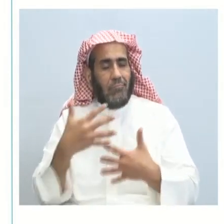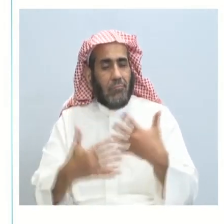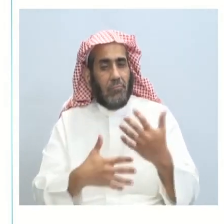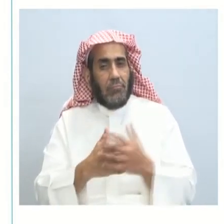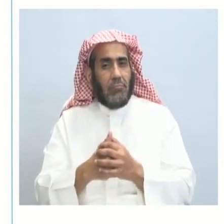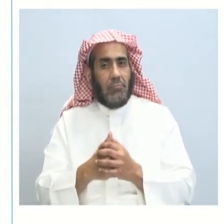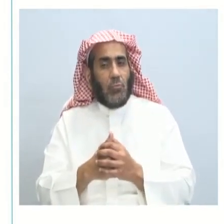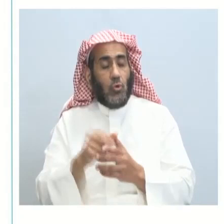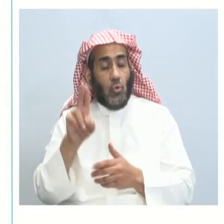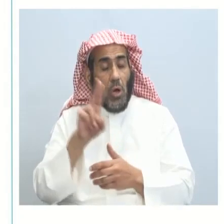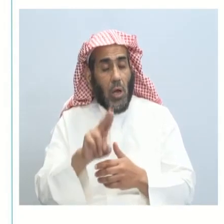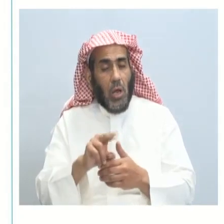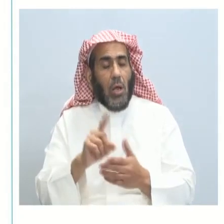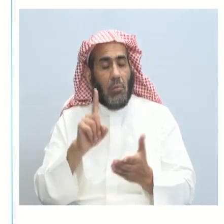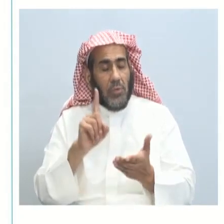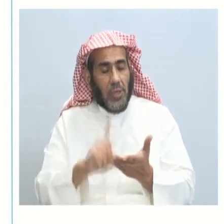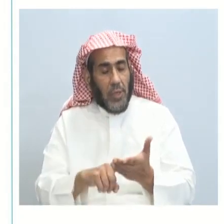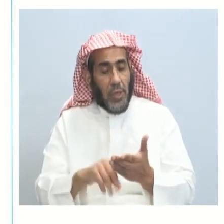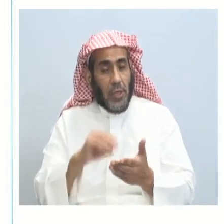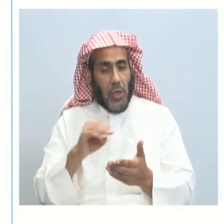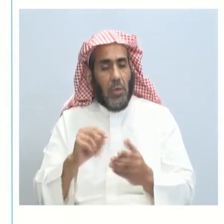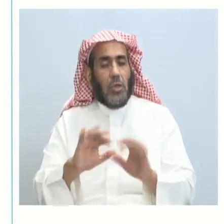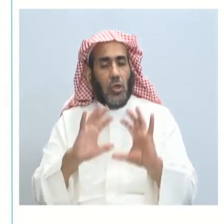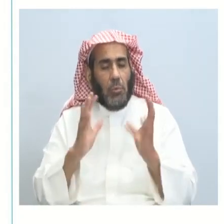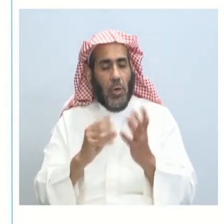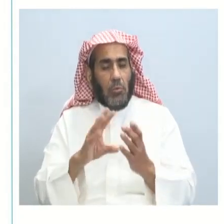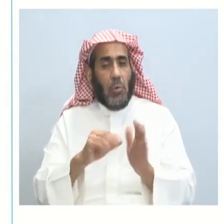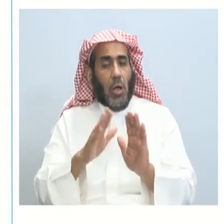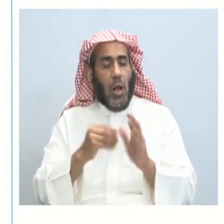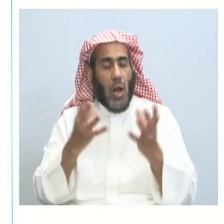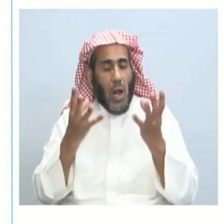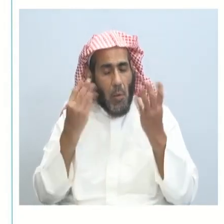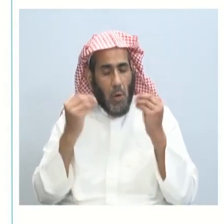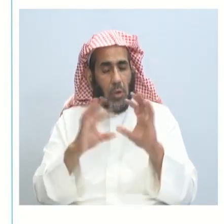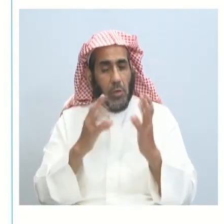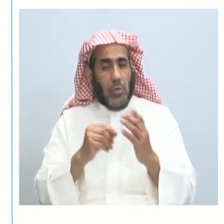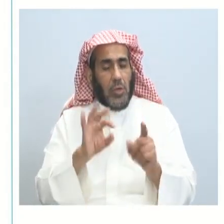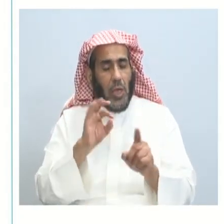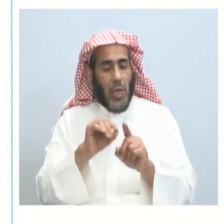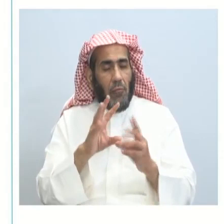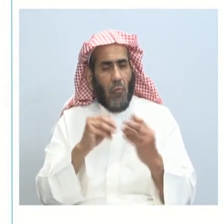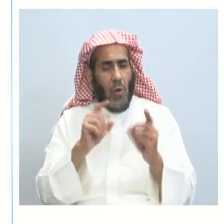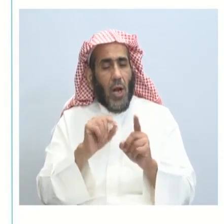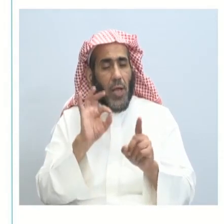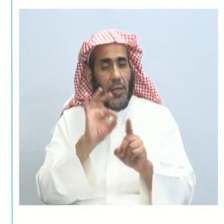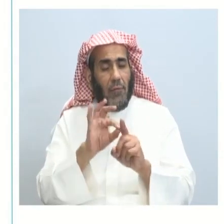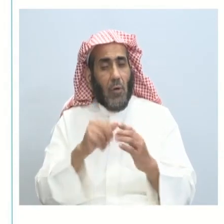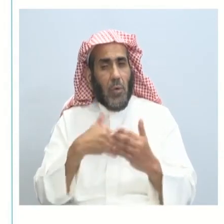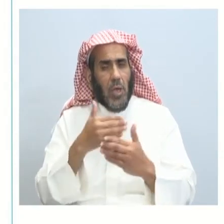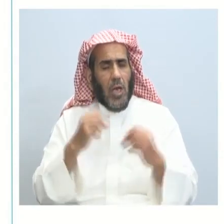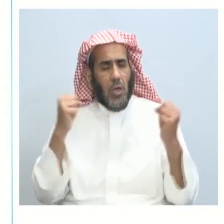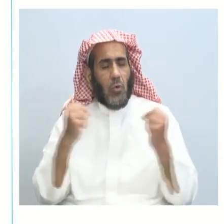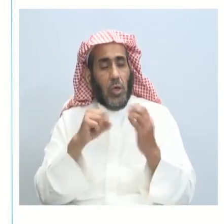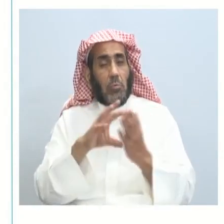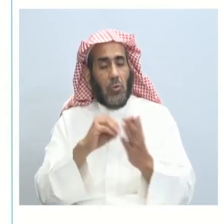سبق بالتاكيد الاجابه جميع سبق المعلومات ستشمل تعريف الاهداف وبالتالي نراجع